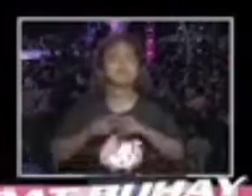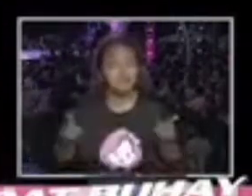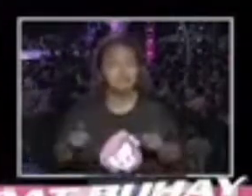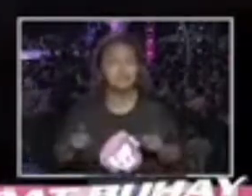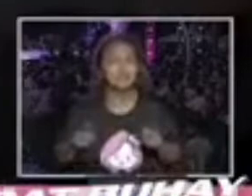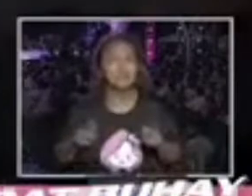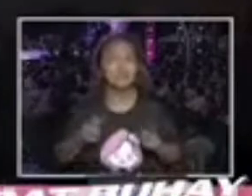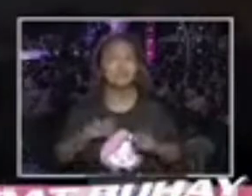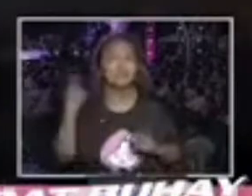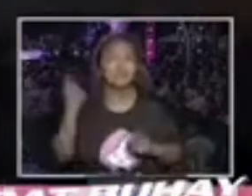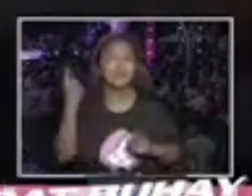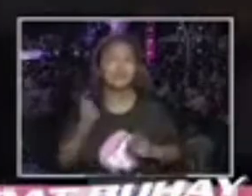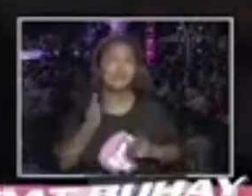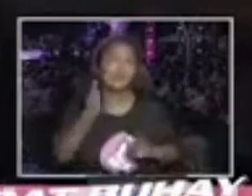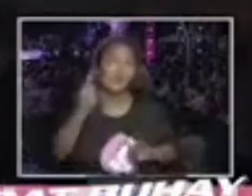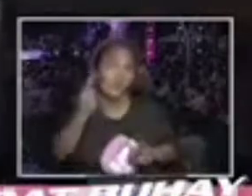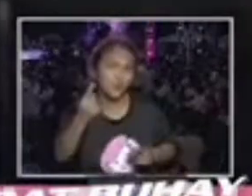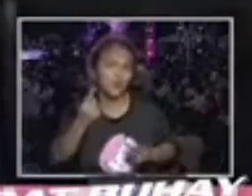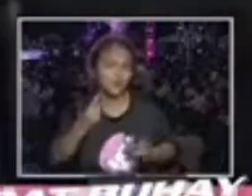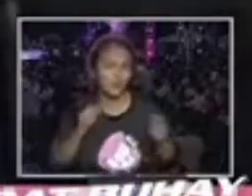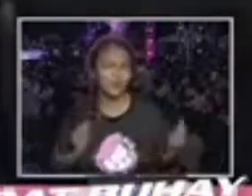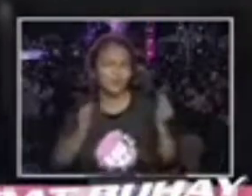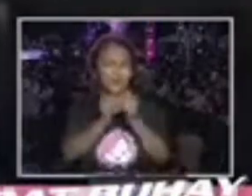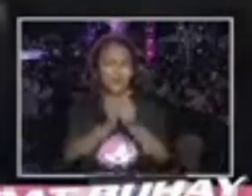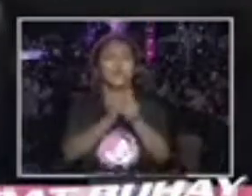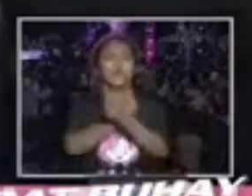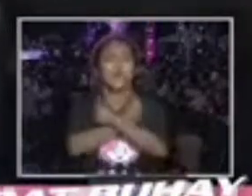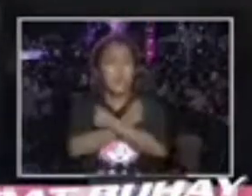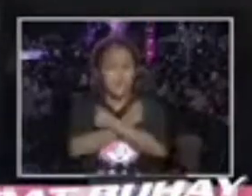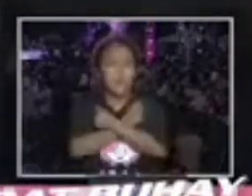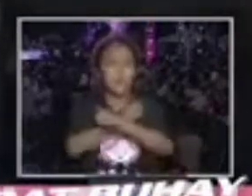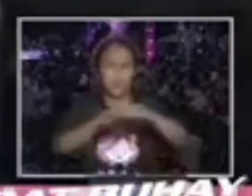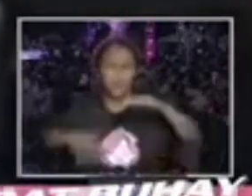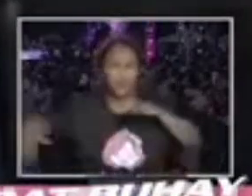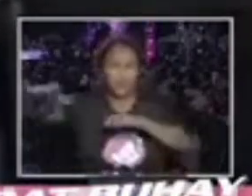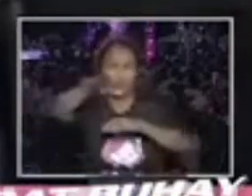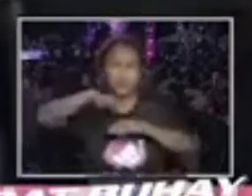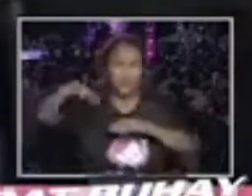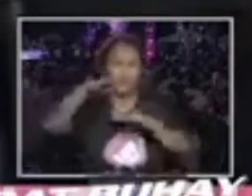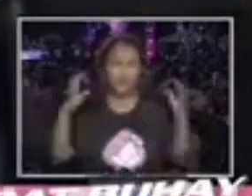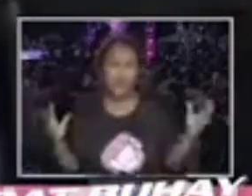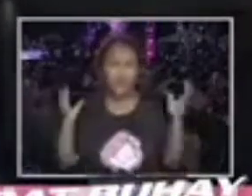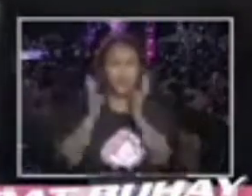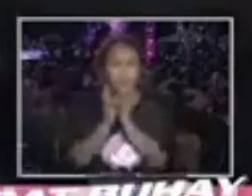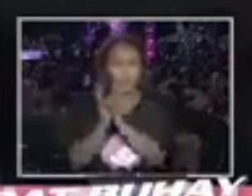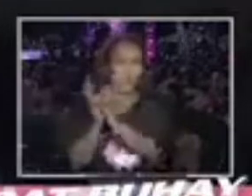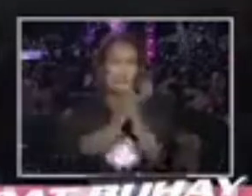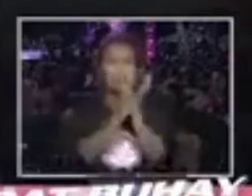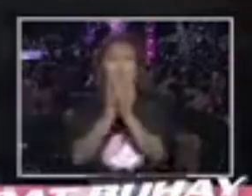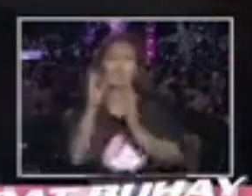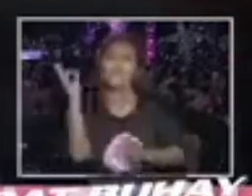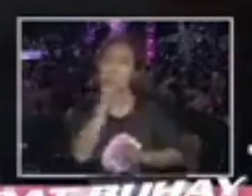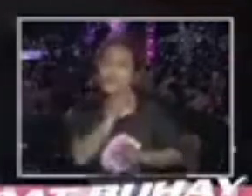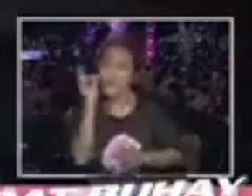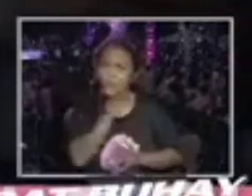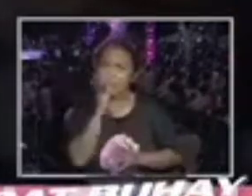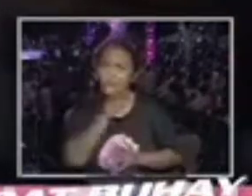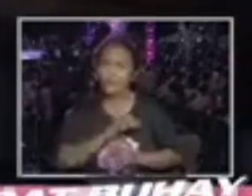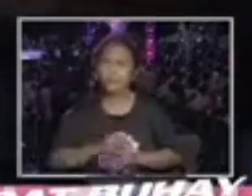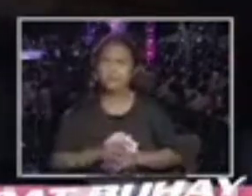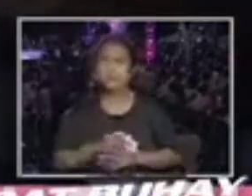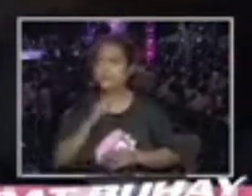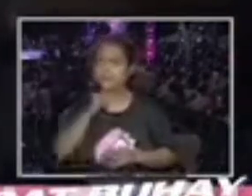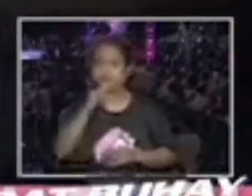Bihikulo lang ako ng pag-ibig na sumasaklaw sa bawat Pilipino.